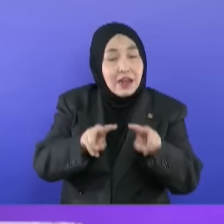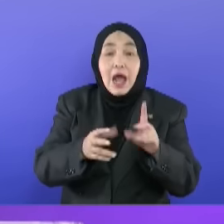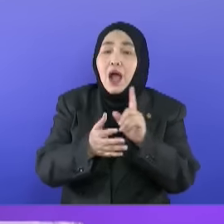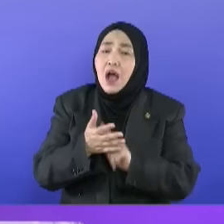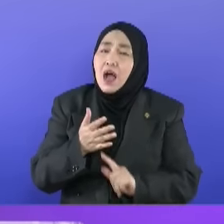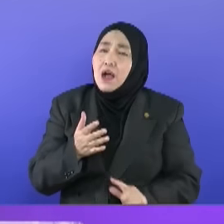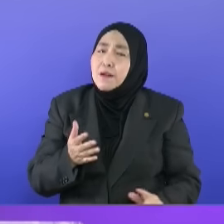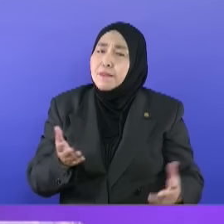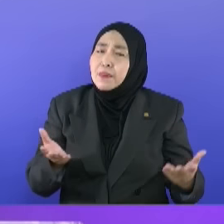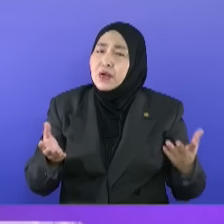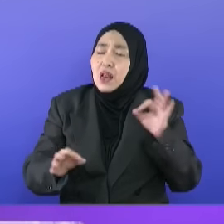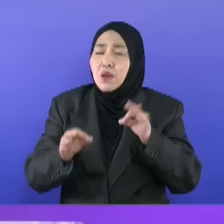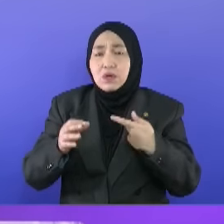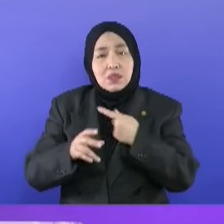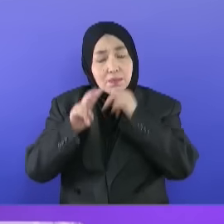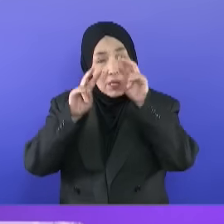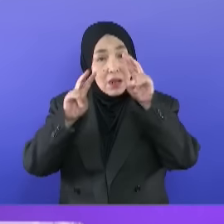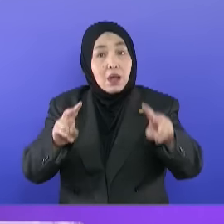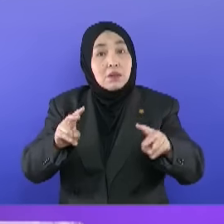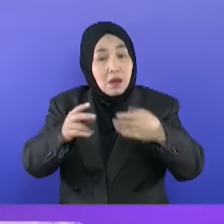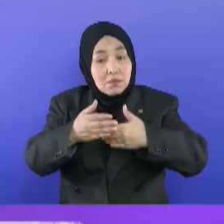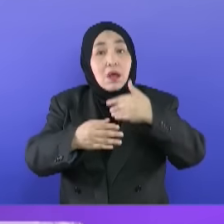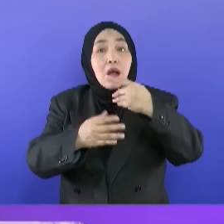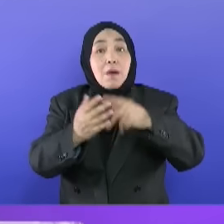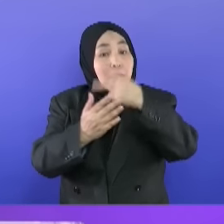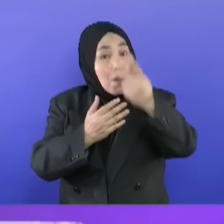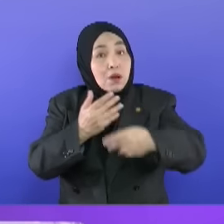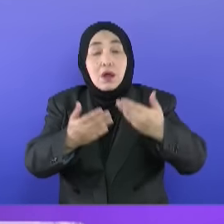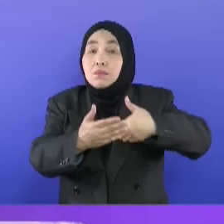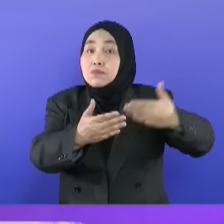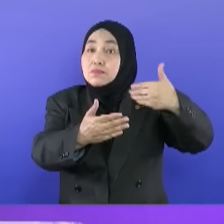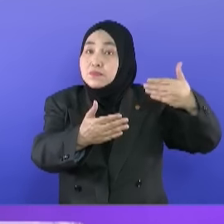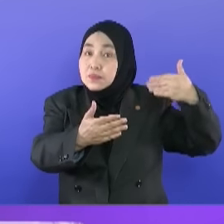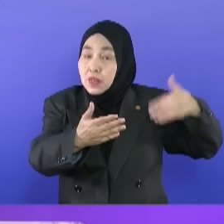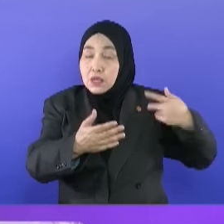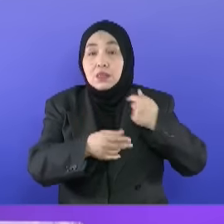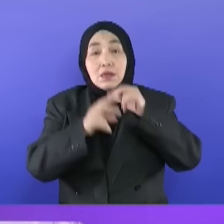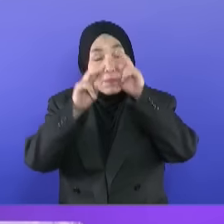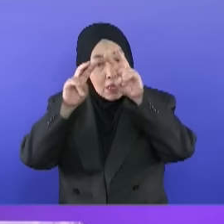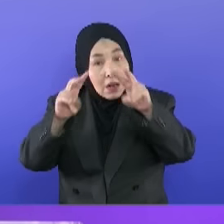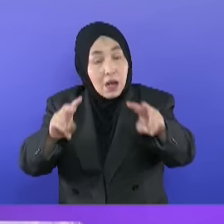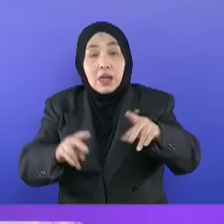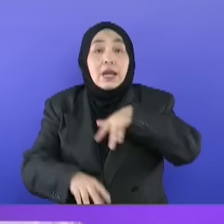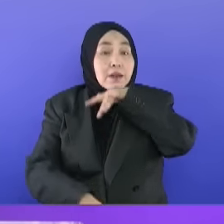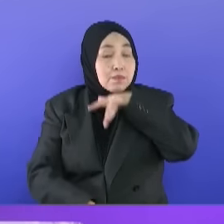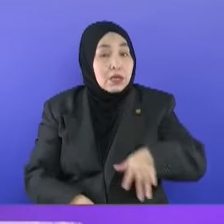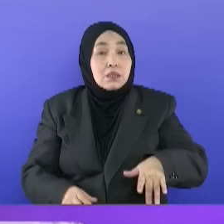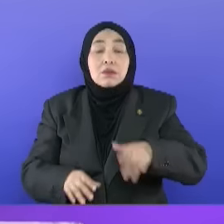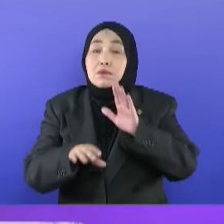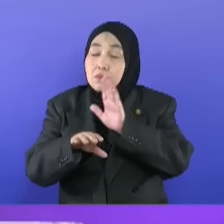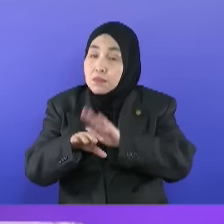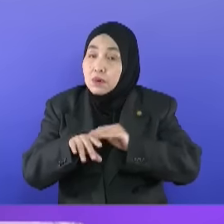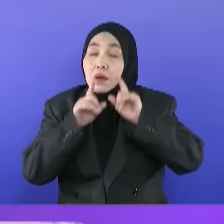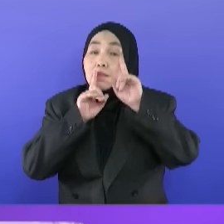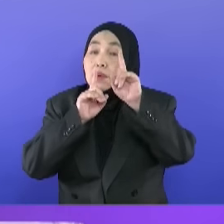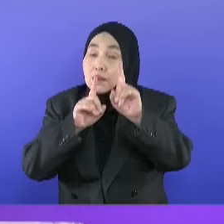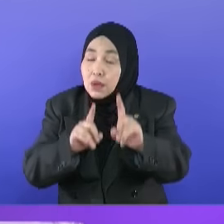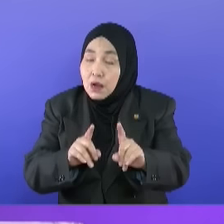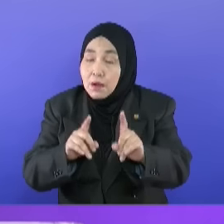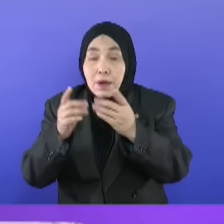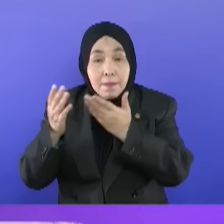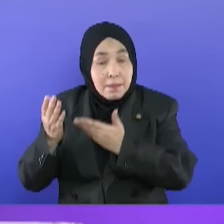apakah ya kalau kita melihat dalam episod sebelum ini, kita a melihat bahawa Nabi diseru untuk membawa basyiran wa